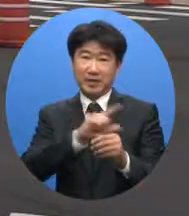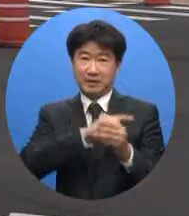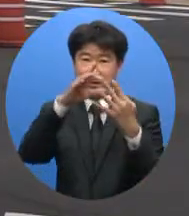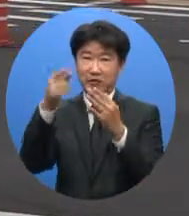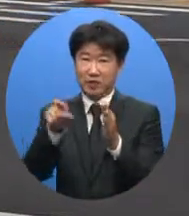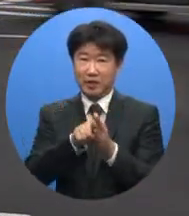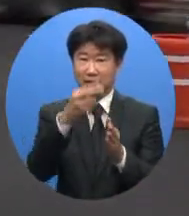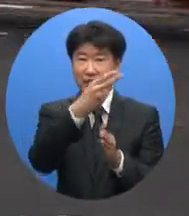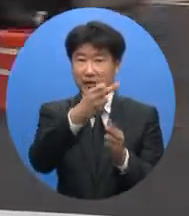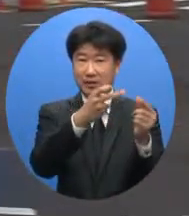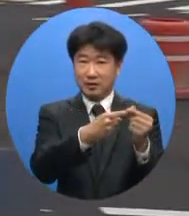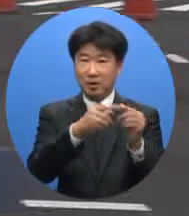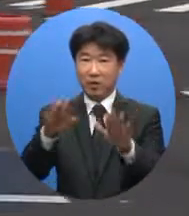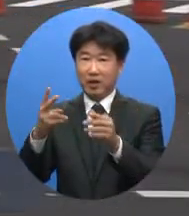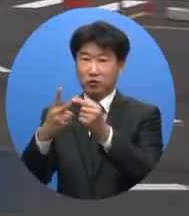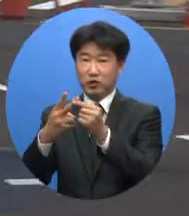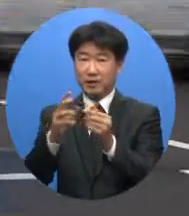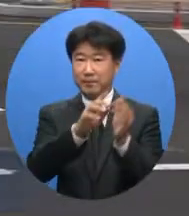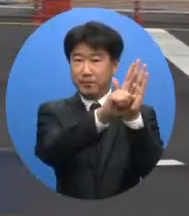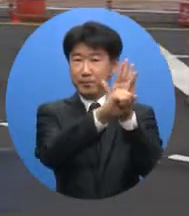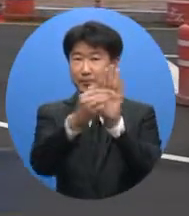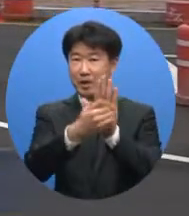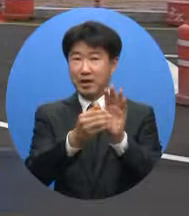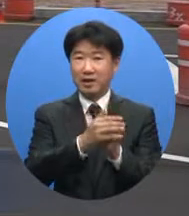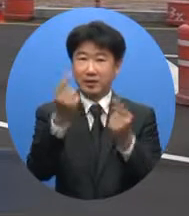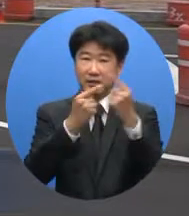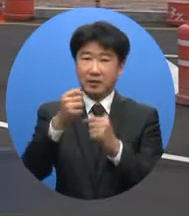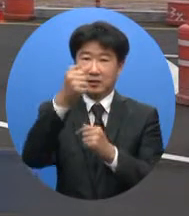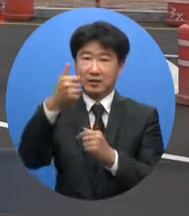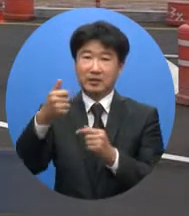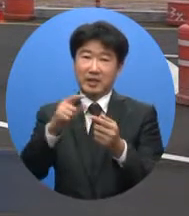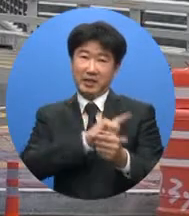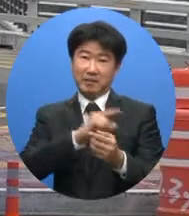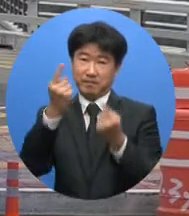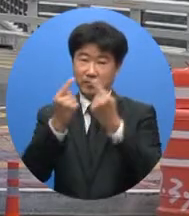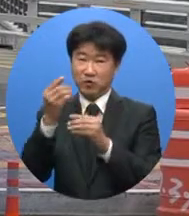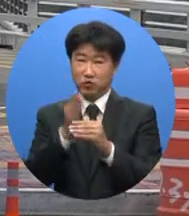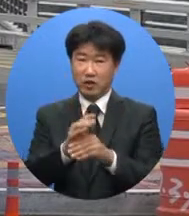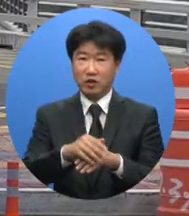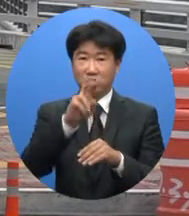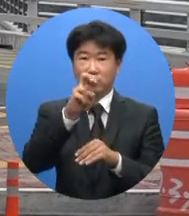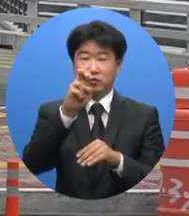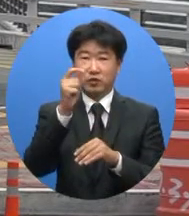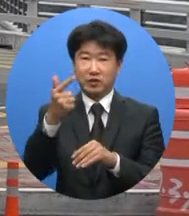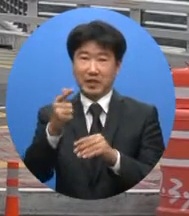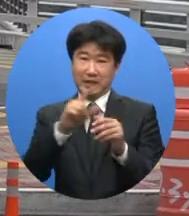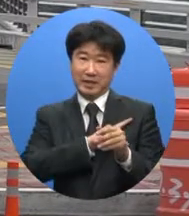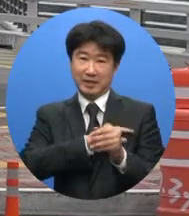지난 2012년과 올해 두 차례 공모를 실시하고 접수된 55개 명칭 가운데 26개